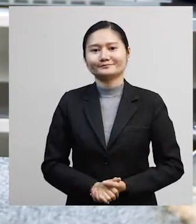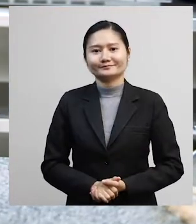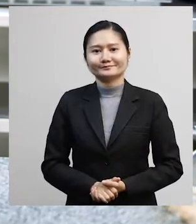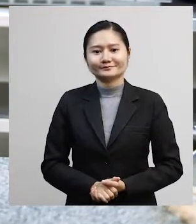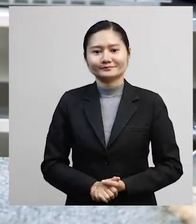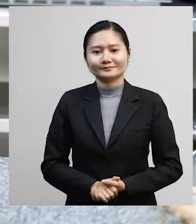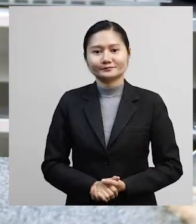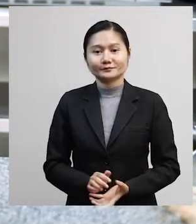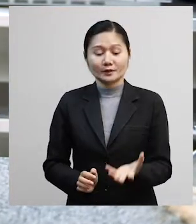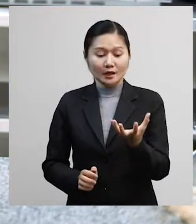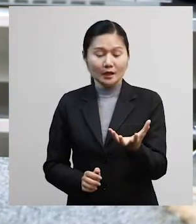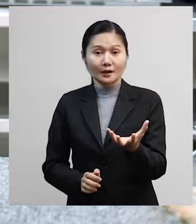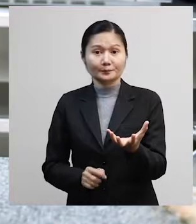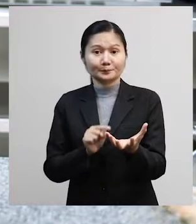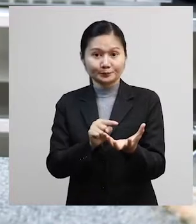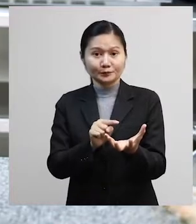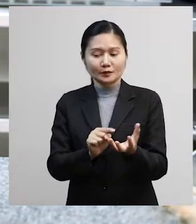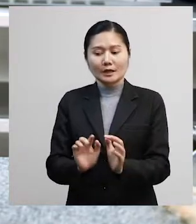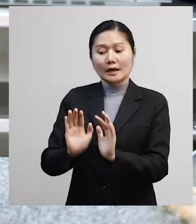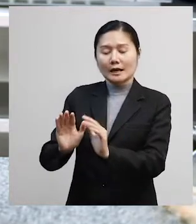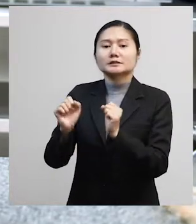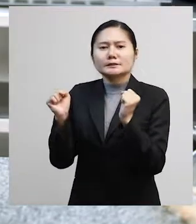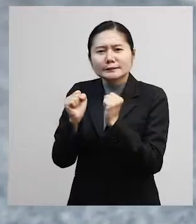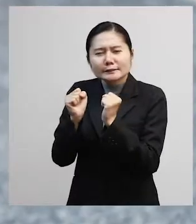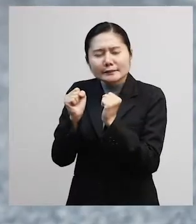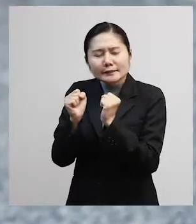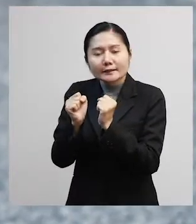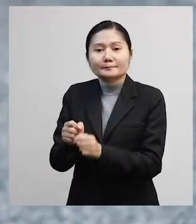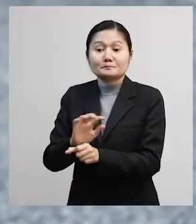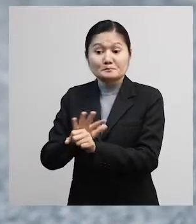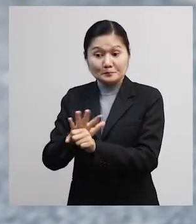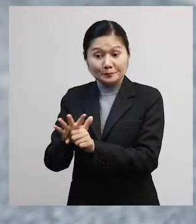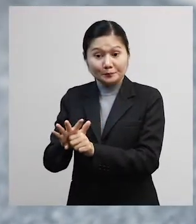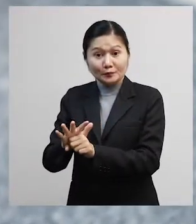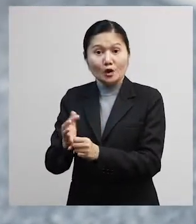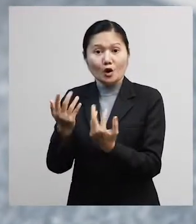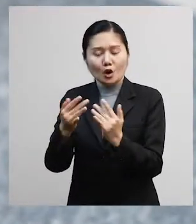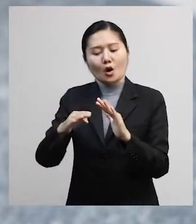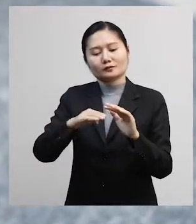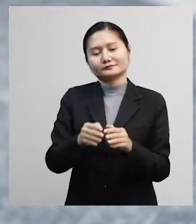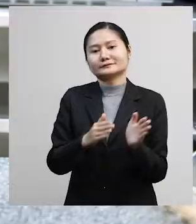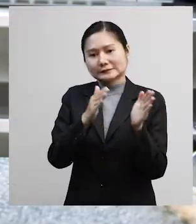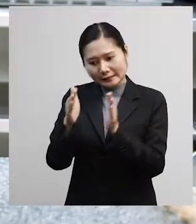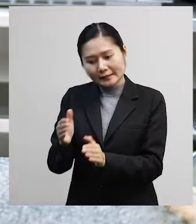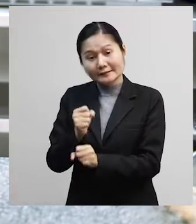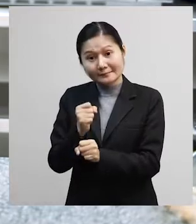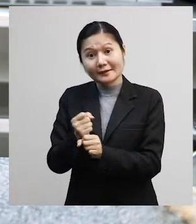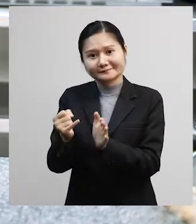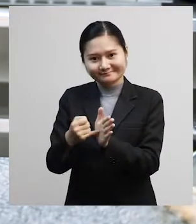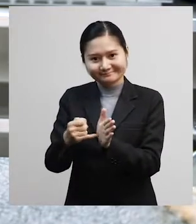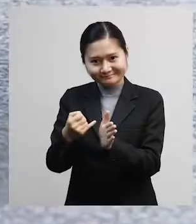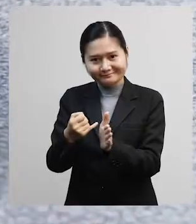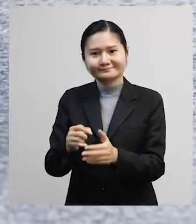ำโดคุกกี้อันนี้นะคะไปแช่เย็นไว้สักครู่หนึ่งค่ะเพื่อจะให้การทำงานในขั้นต่อไปของเราทำงานได้ง่ายขึ้น